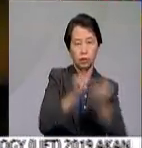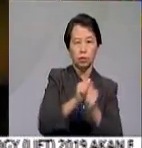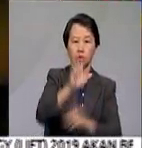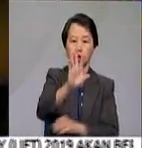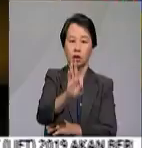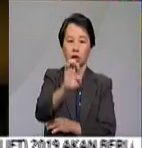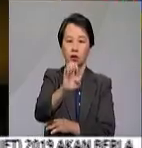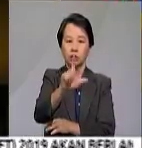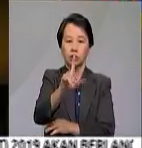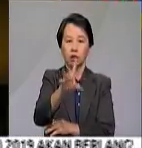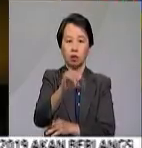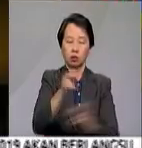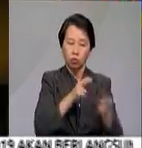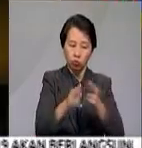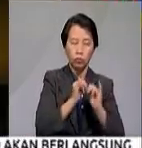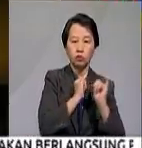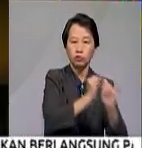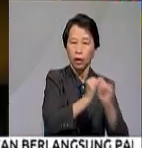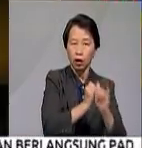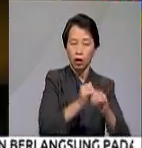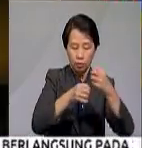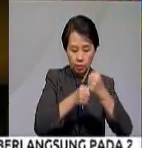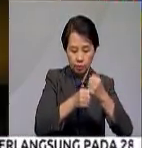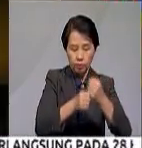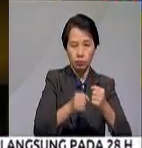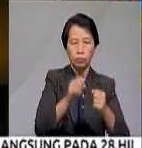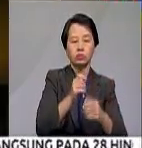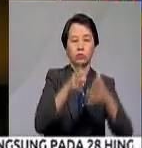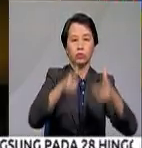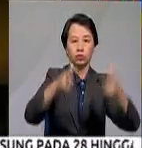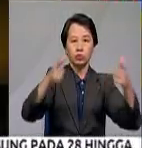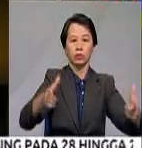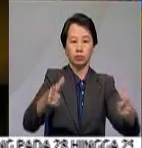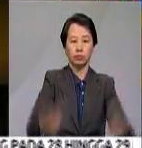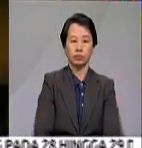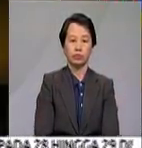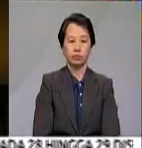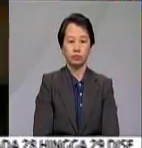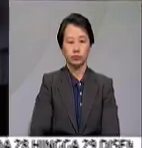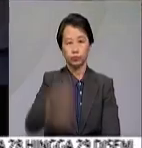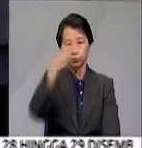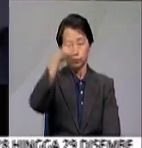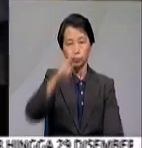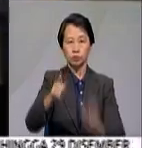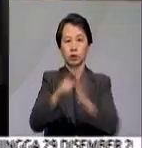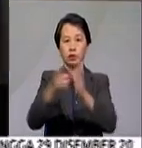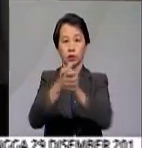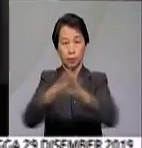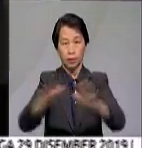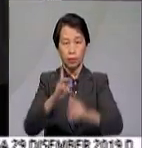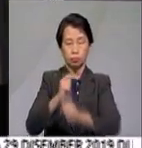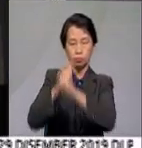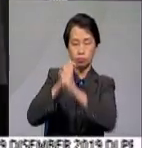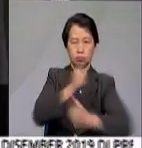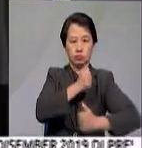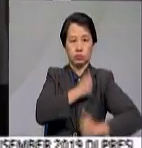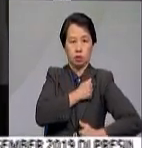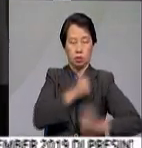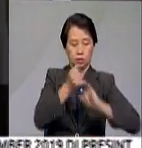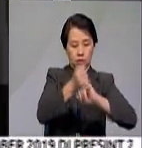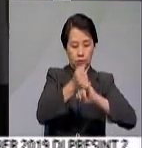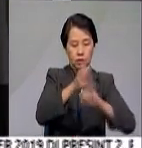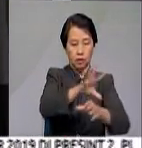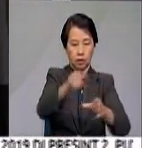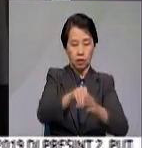Felda dalam usaha sama projek tenusu secara besar-besaran. Bagi sektor keselamatan dan pertahanan, perjanjian